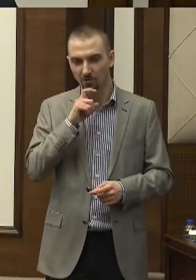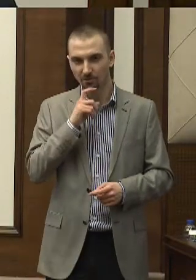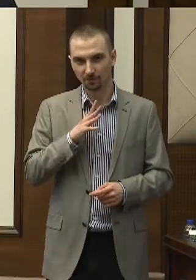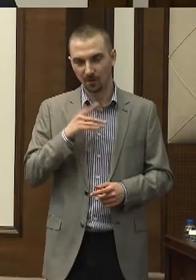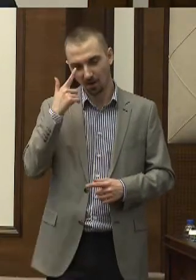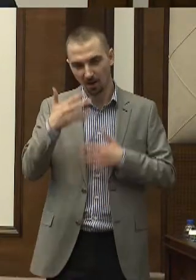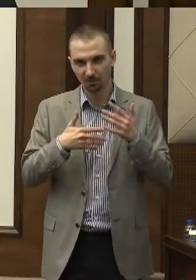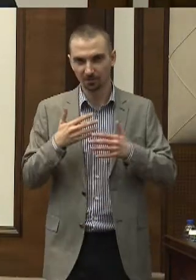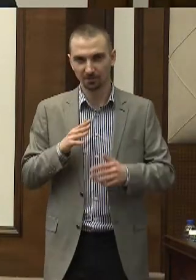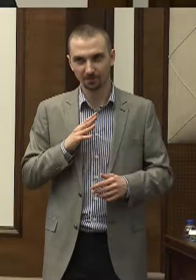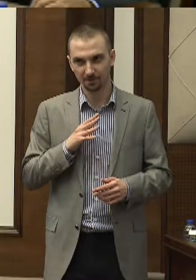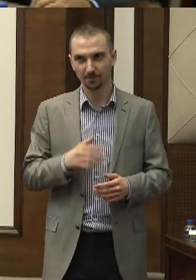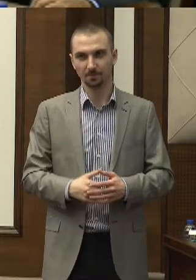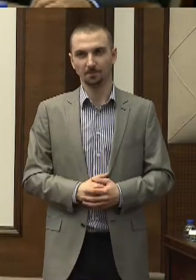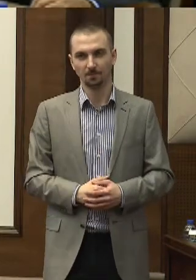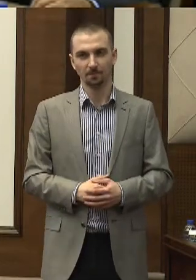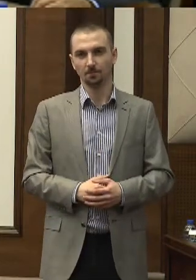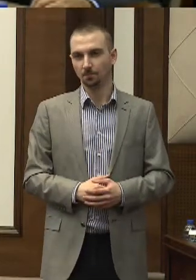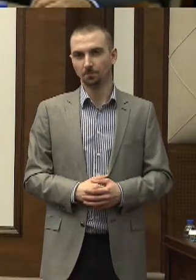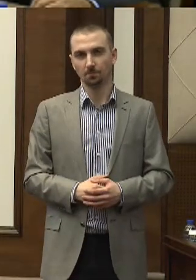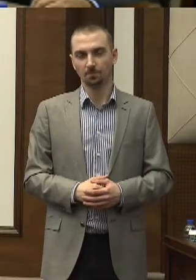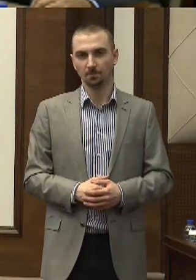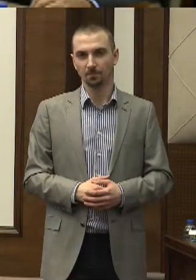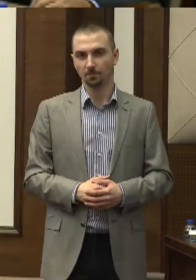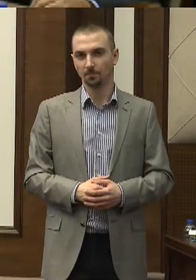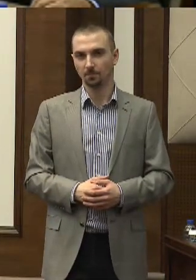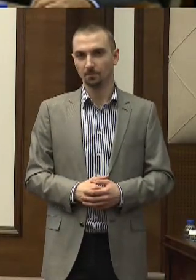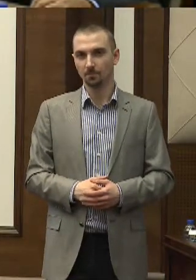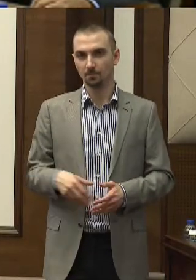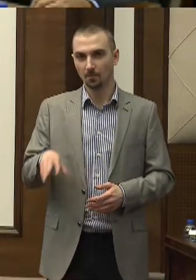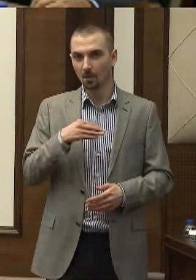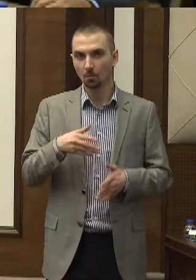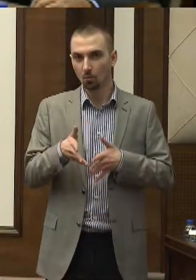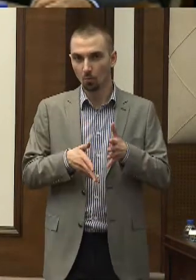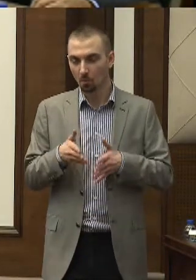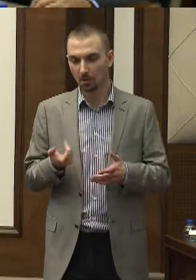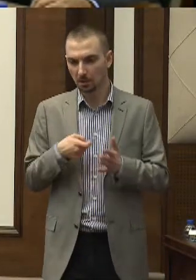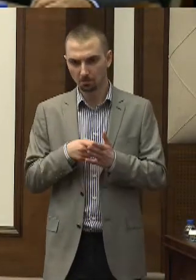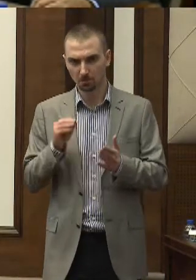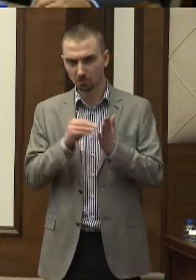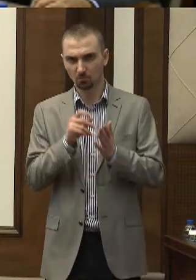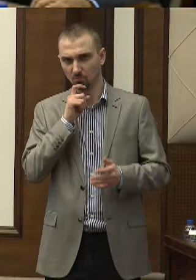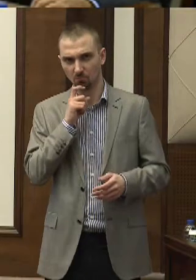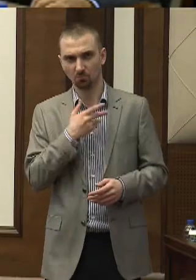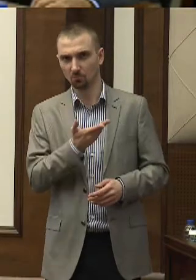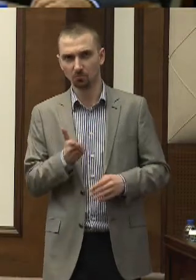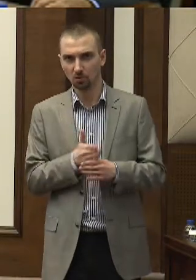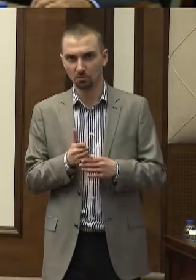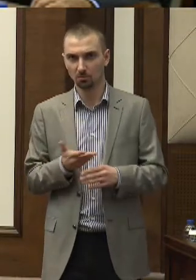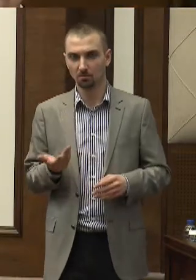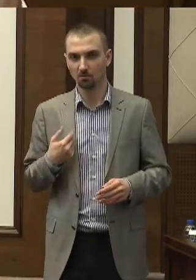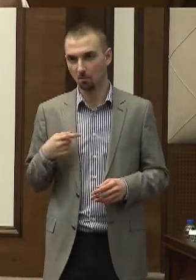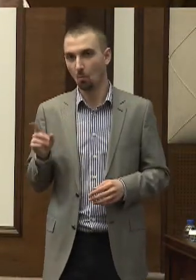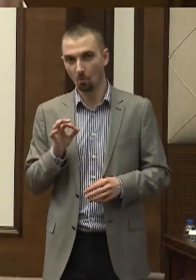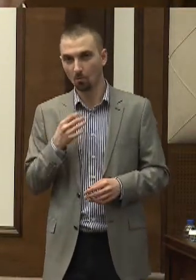abla sana yakın. Ablalar geldiler, dediler ki bizim sokağımızın adını niye Fazlı yaptınız? Ben olsaydım onların yerinde şunu